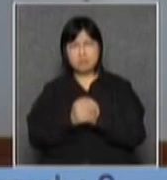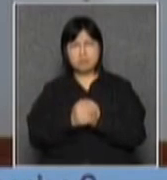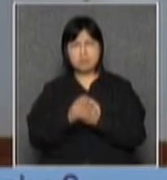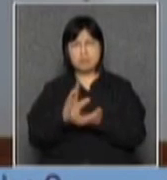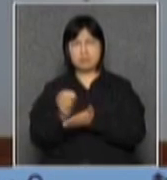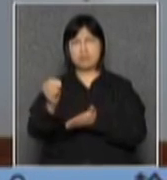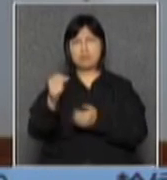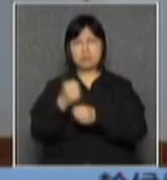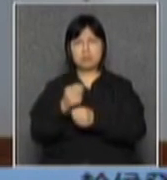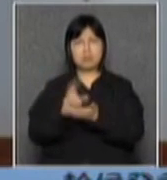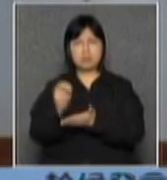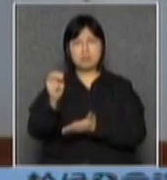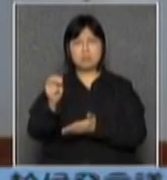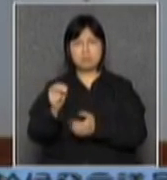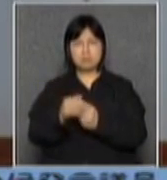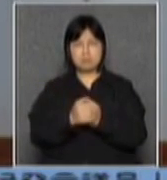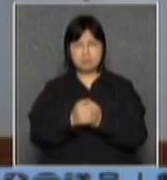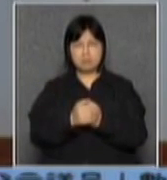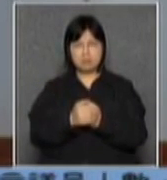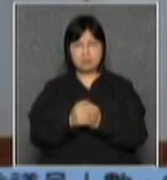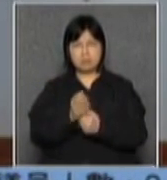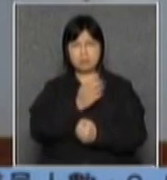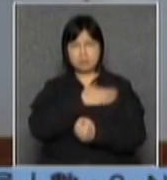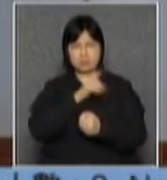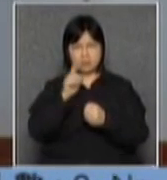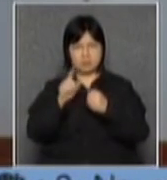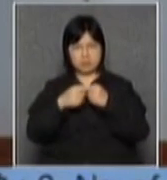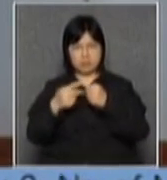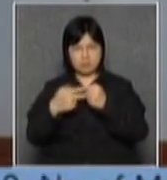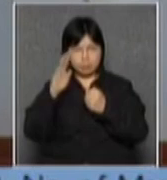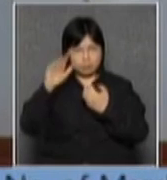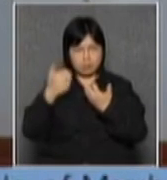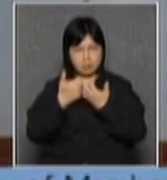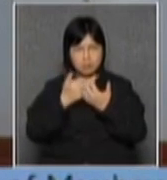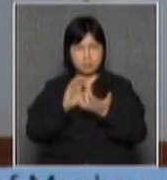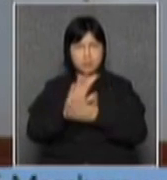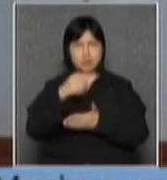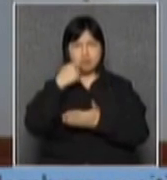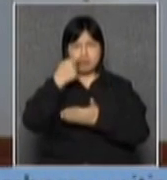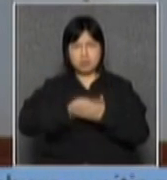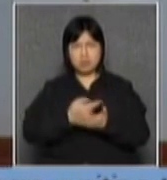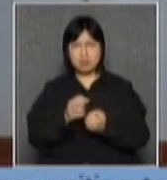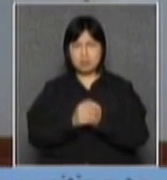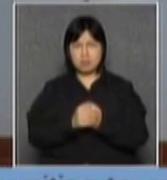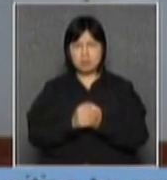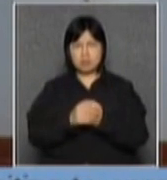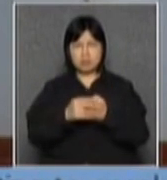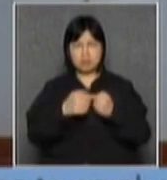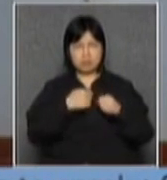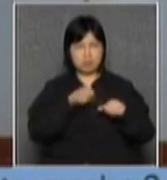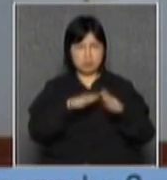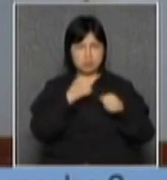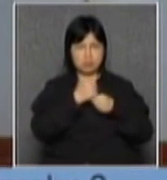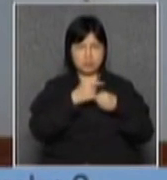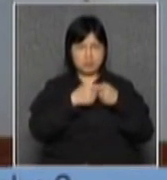7年，喺佢就任第二年就預測有5年嘅財赤，即係話佢喺第二年就預測